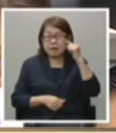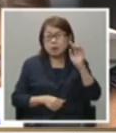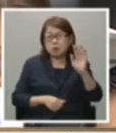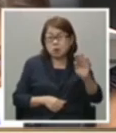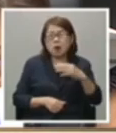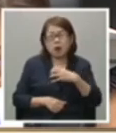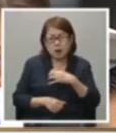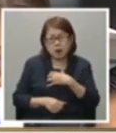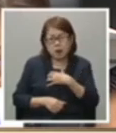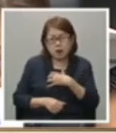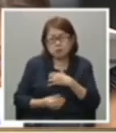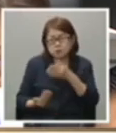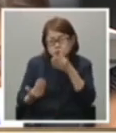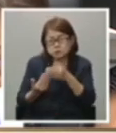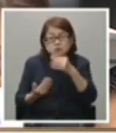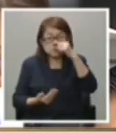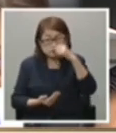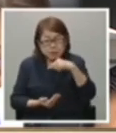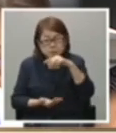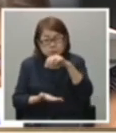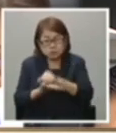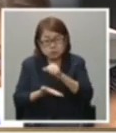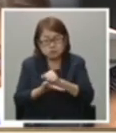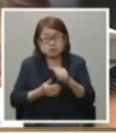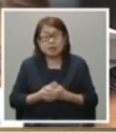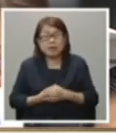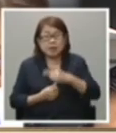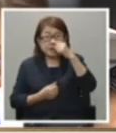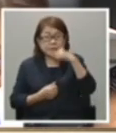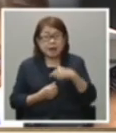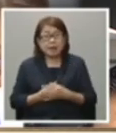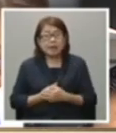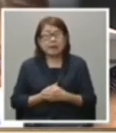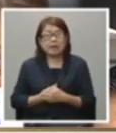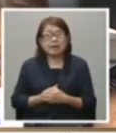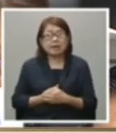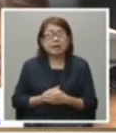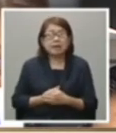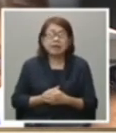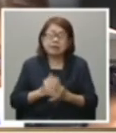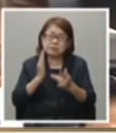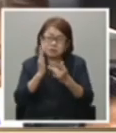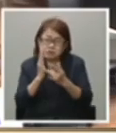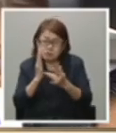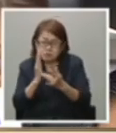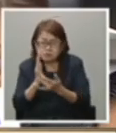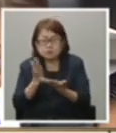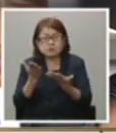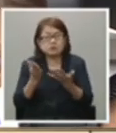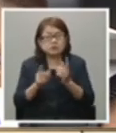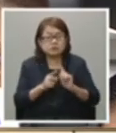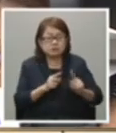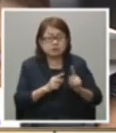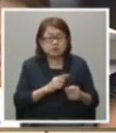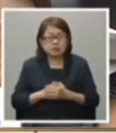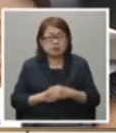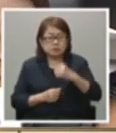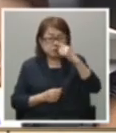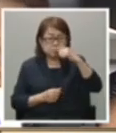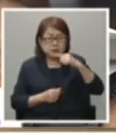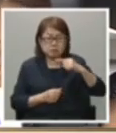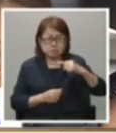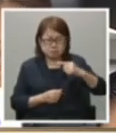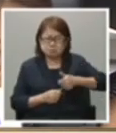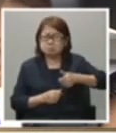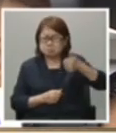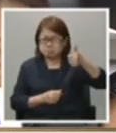าและประเทศไทยเราดิจิตอลอีโคโนมีมีศักยภาพเกือบดีที่สุดในภูมิภ